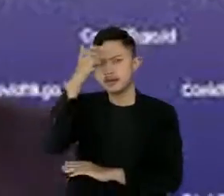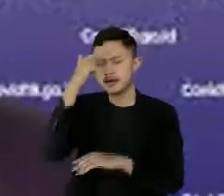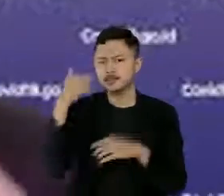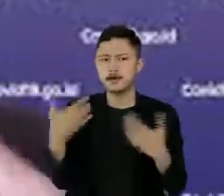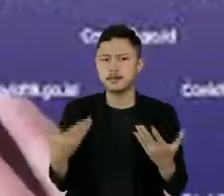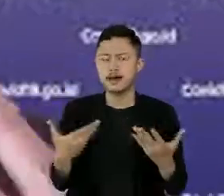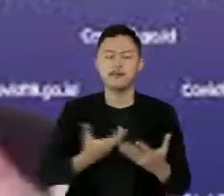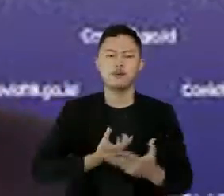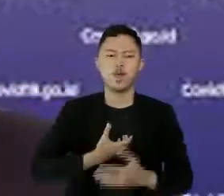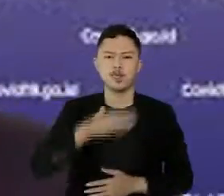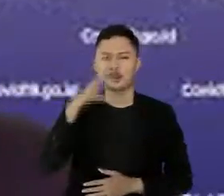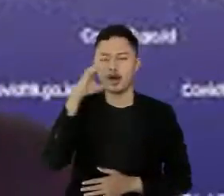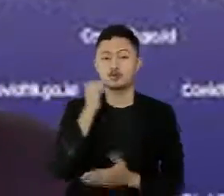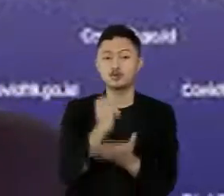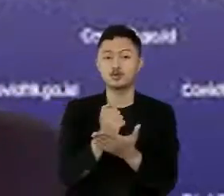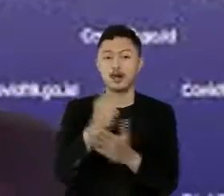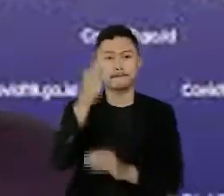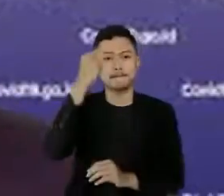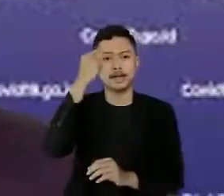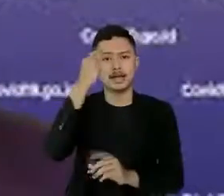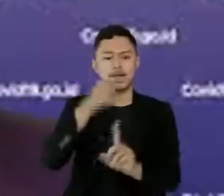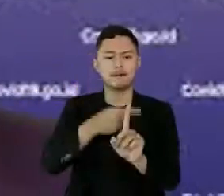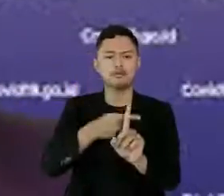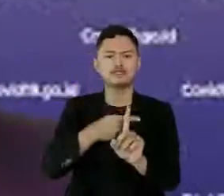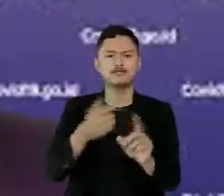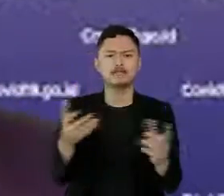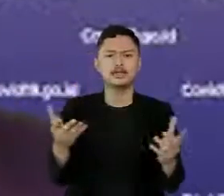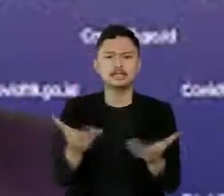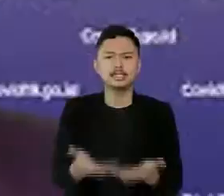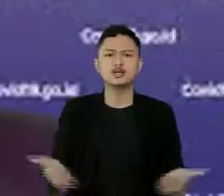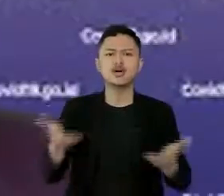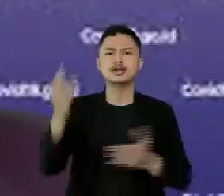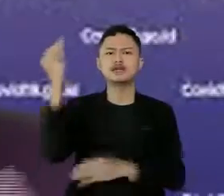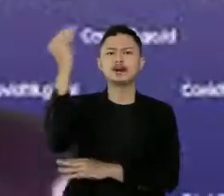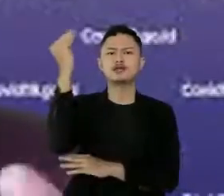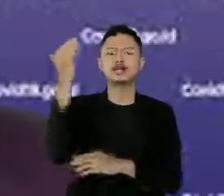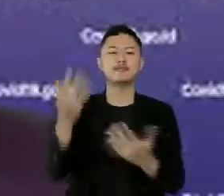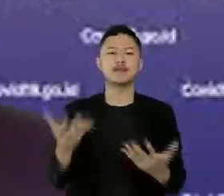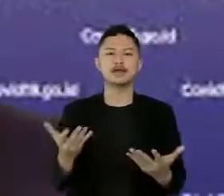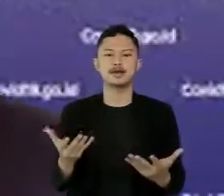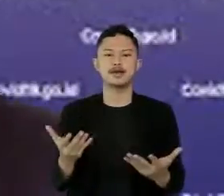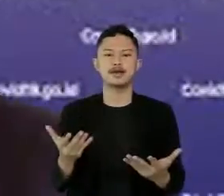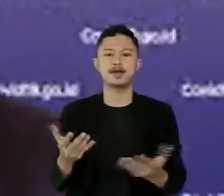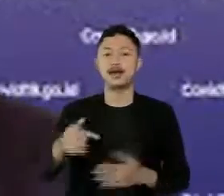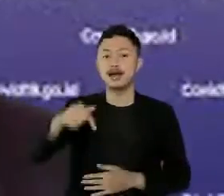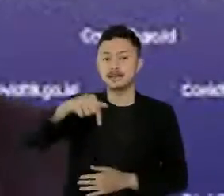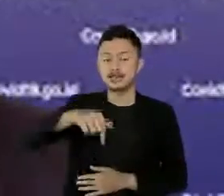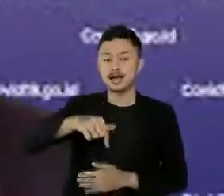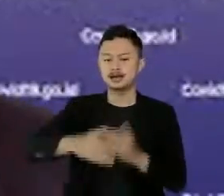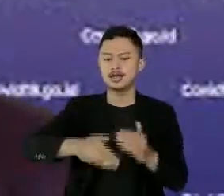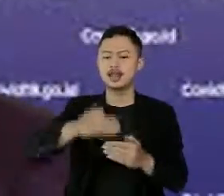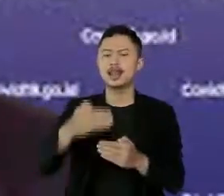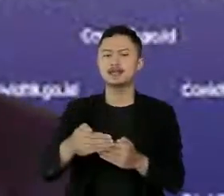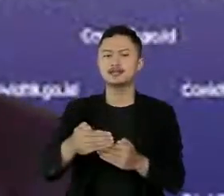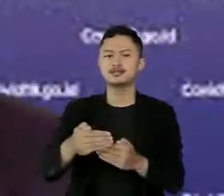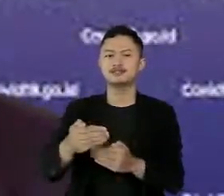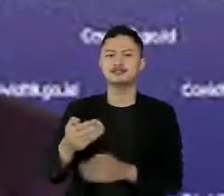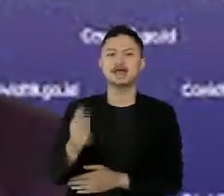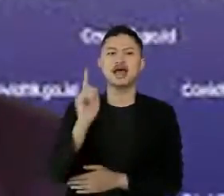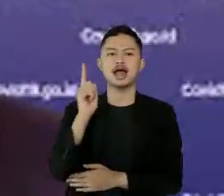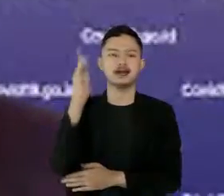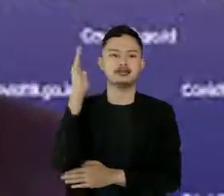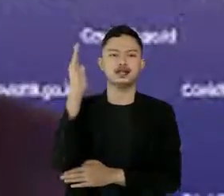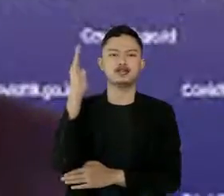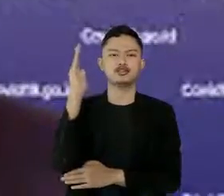bagaimana optimisme dari sektor pariwisata ini. Dan sekarang kita akan